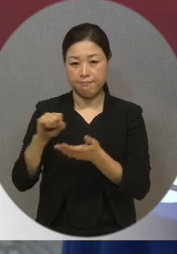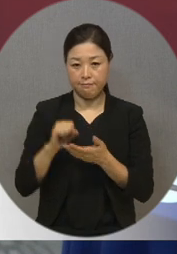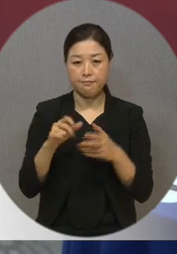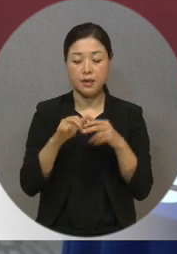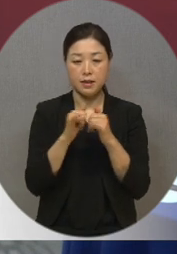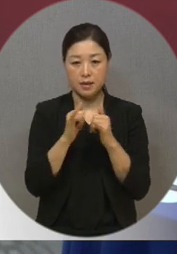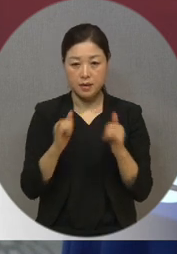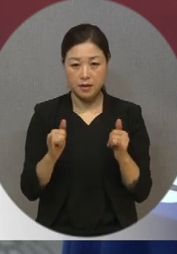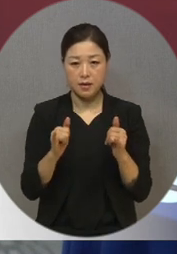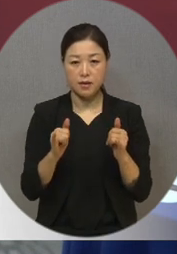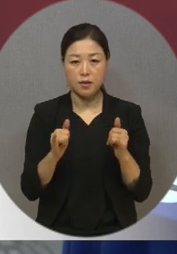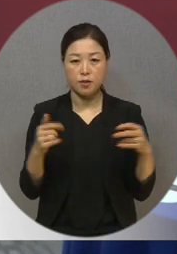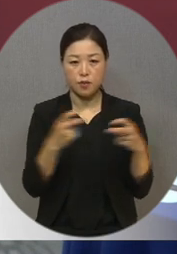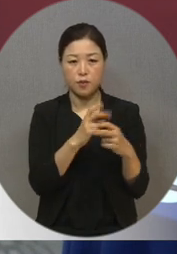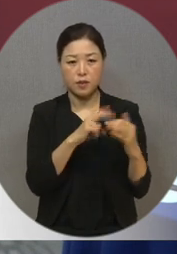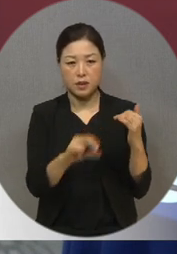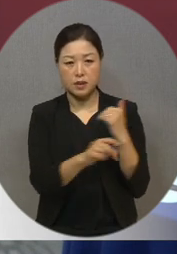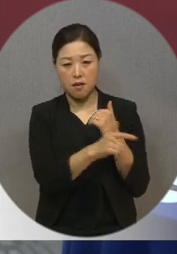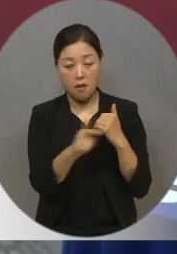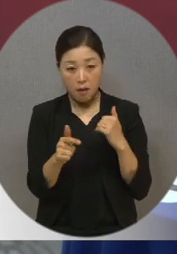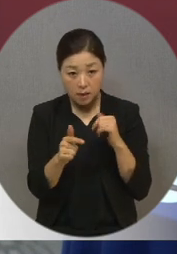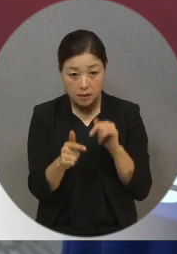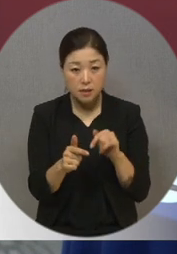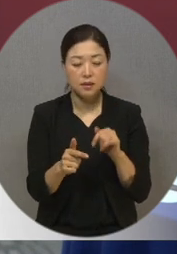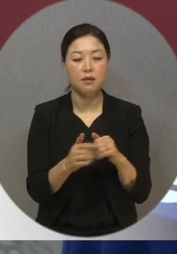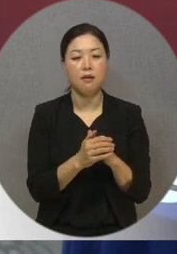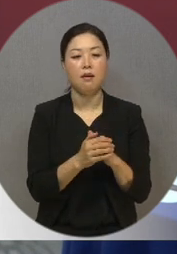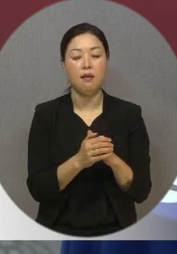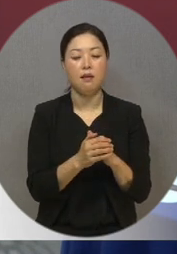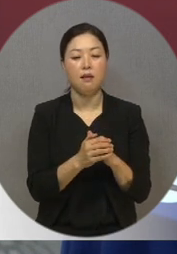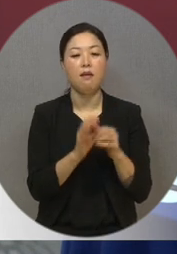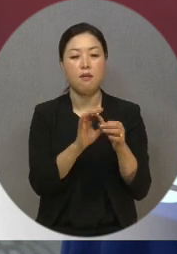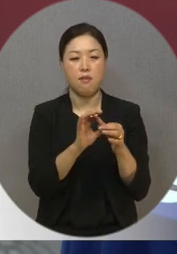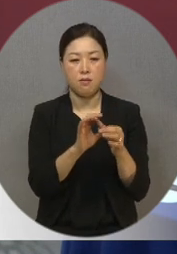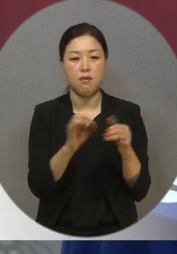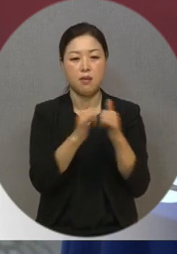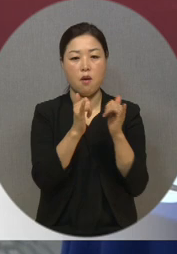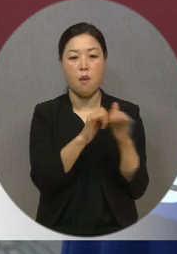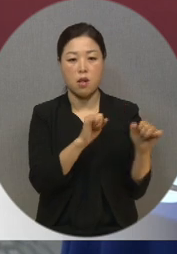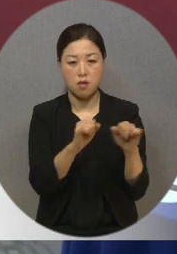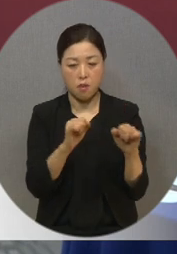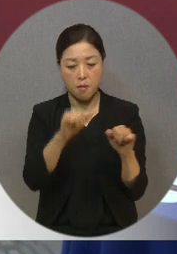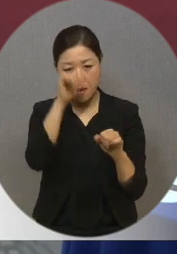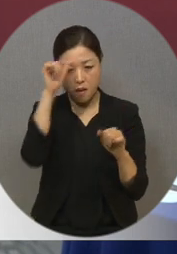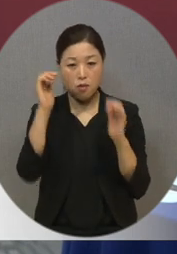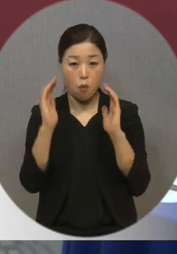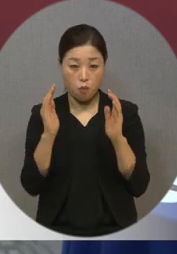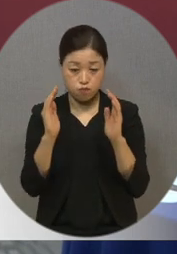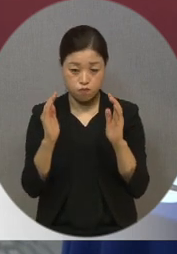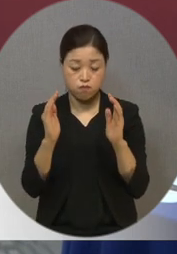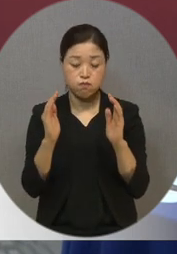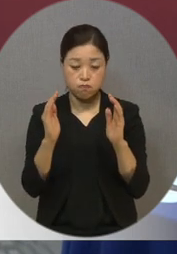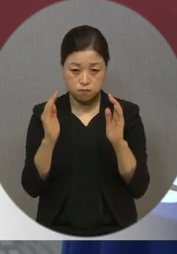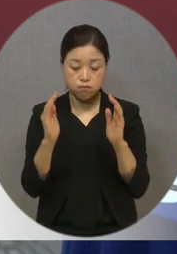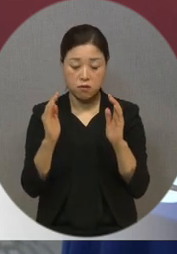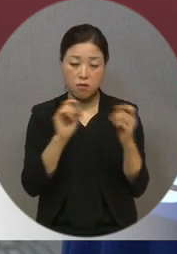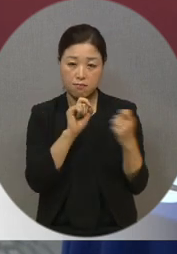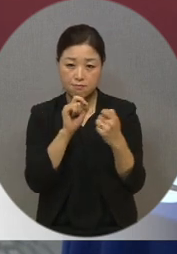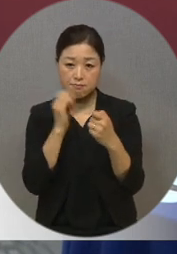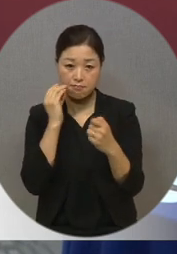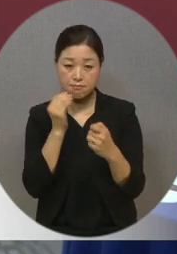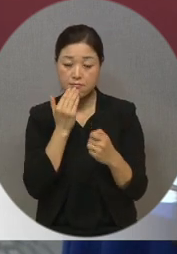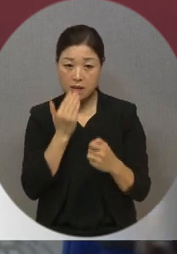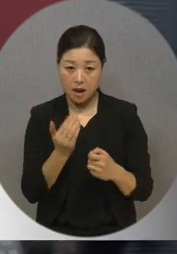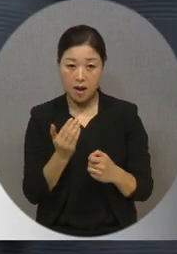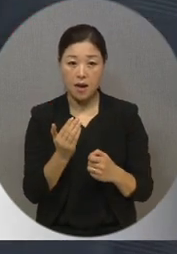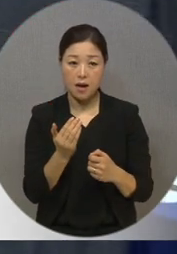정말 장애인들이 교통수단을 이용을 하면 사회활동에 더 나아가서는 평생 교육에 또 접근성에 할